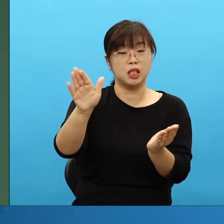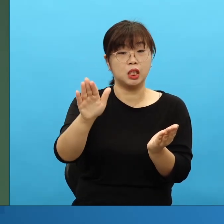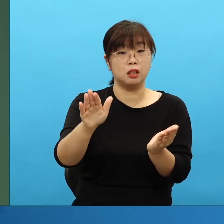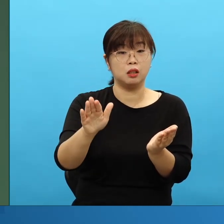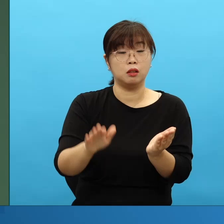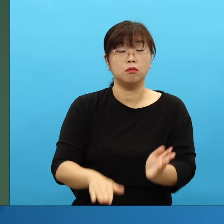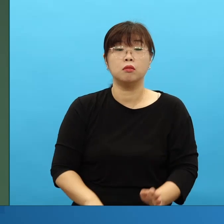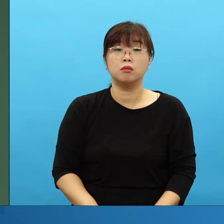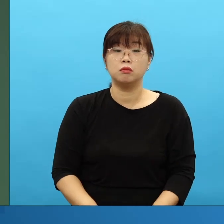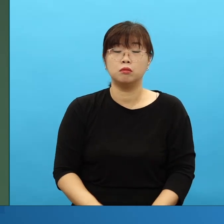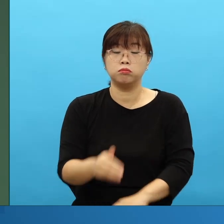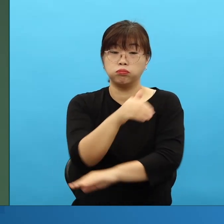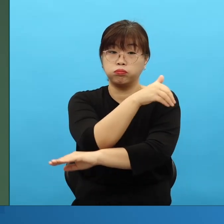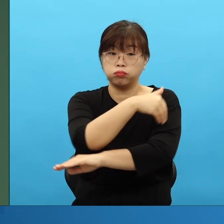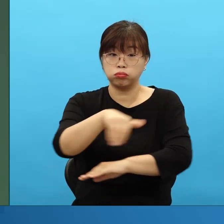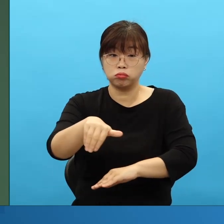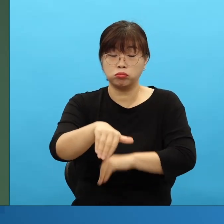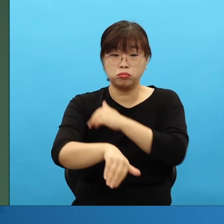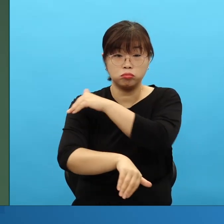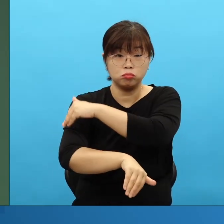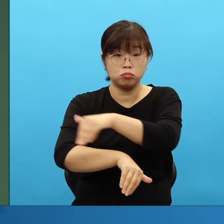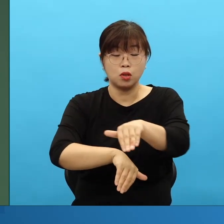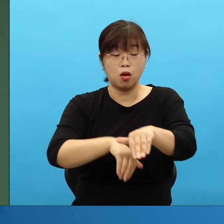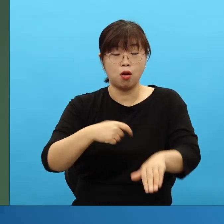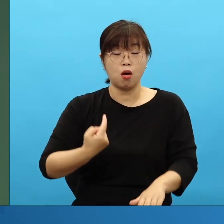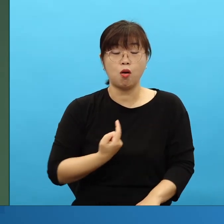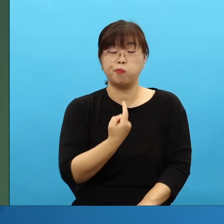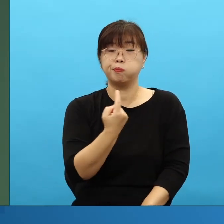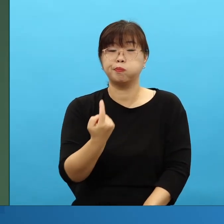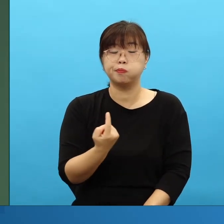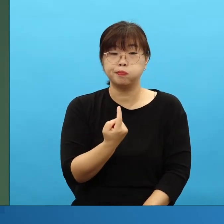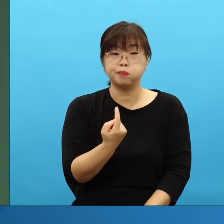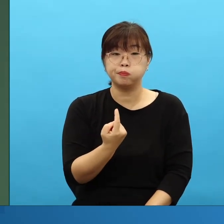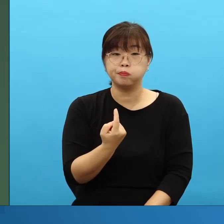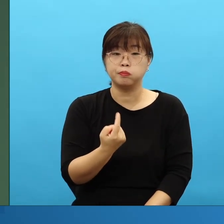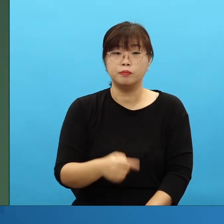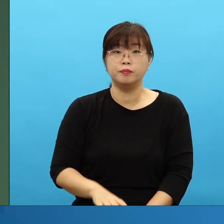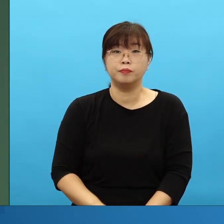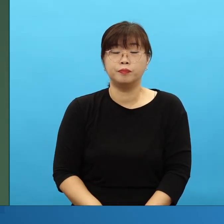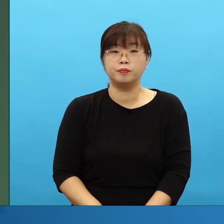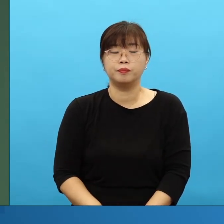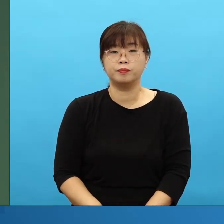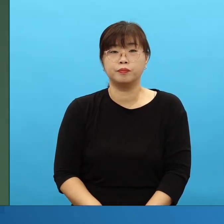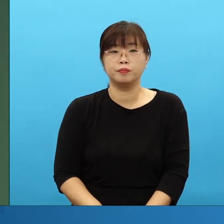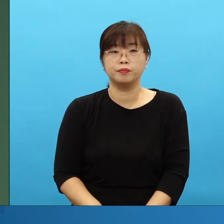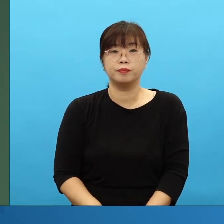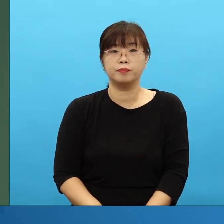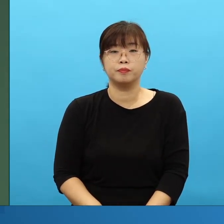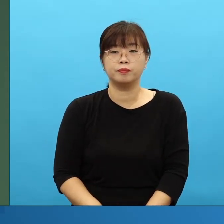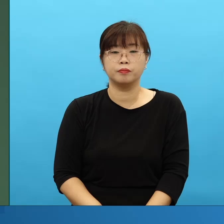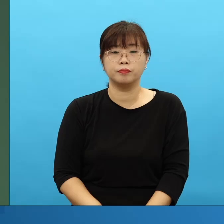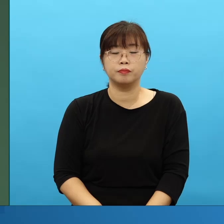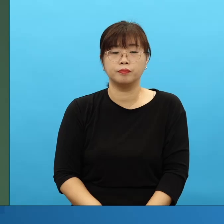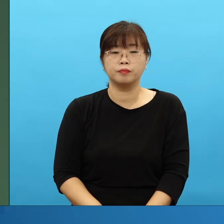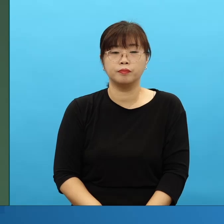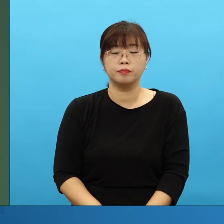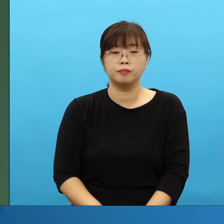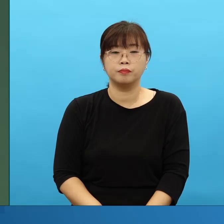이걸 어떻게 합니까, 이게? So, what can you do about this? 초대교회 그랬다니까요. That's what happened to the members of the early church.